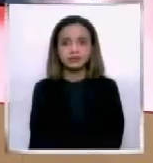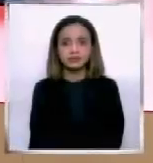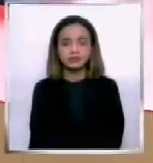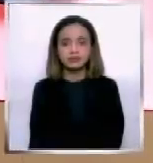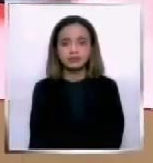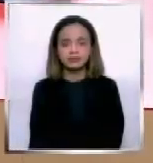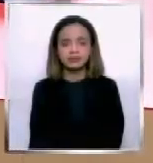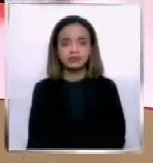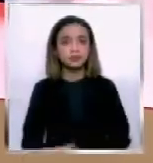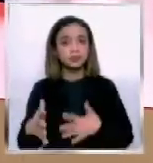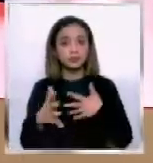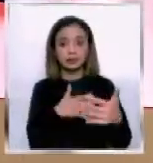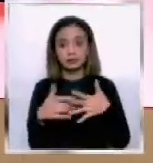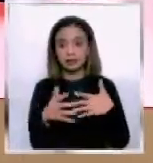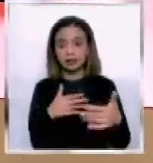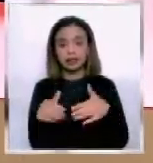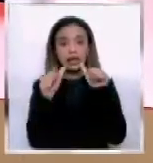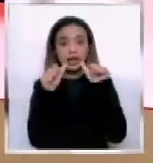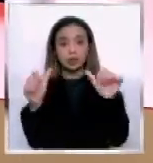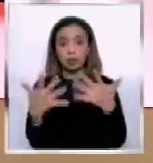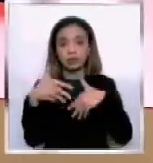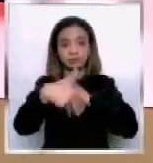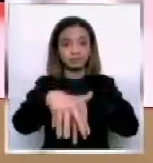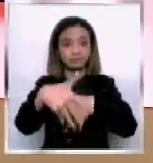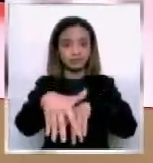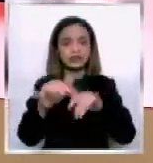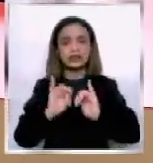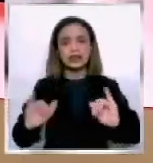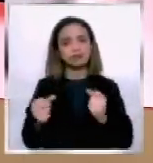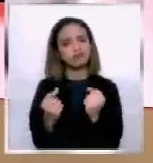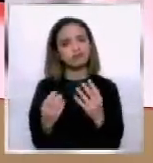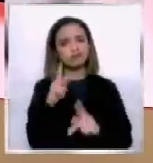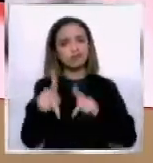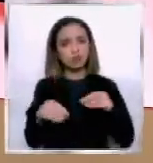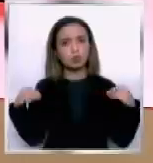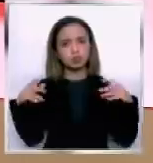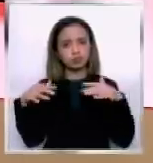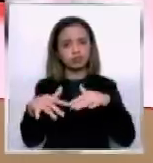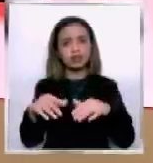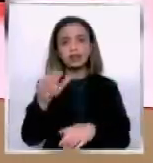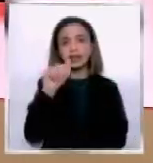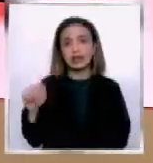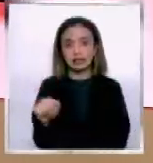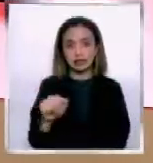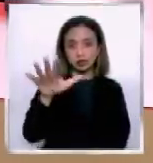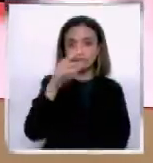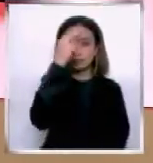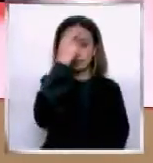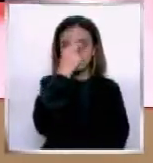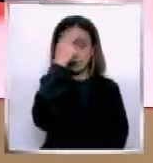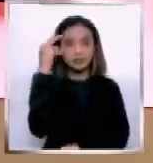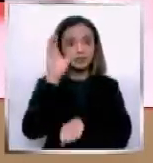Kahit inanunsyo na walang alay-lakad, maraming deboto pa rin ang dumagsa sa Antipolo Cathedral. Bahagi na raw ito ng kanilang